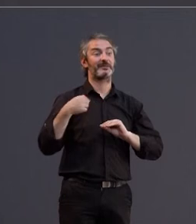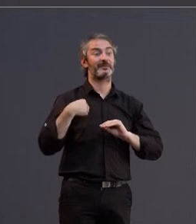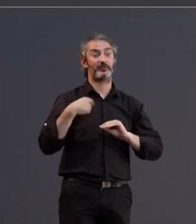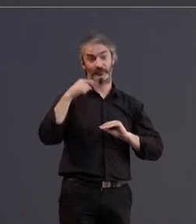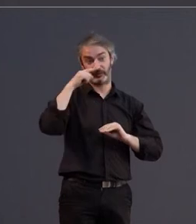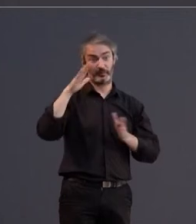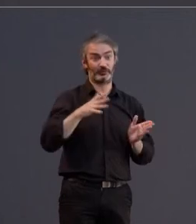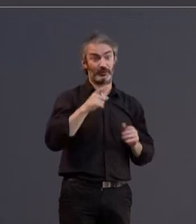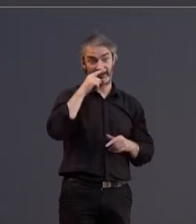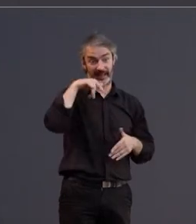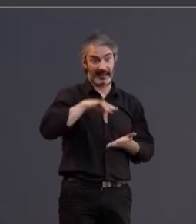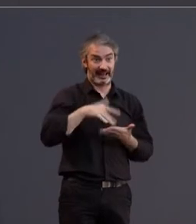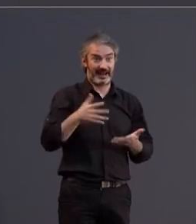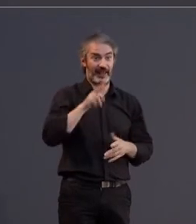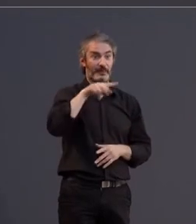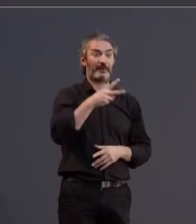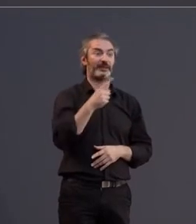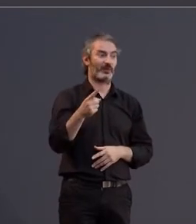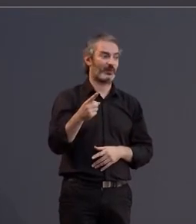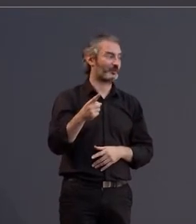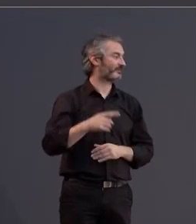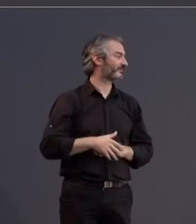d'enguany 2021, que són...